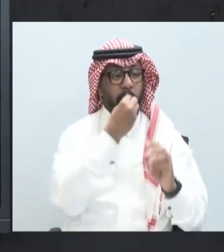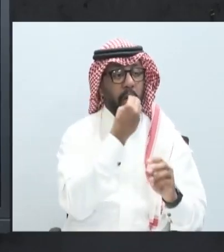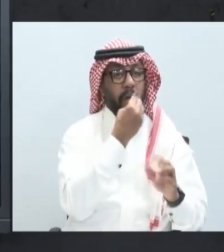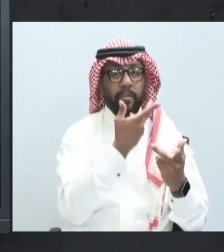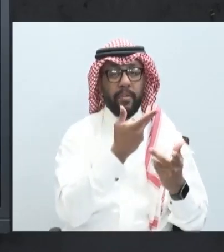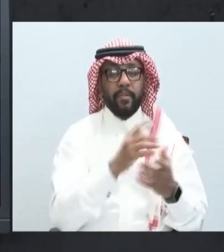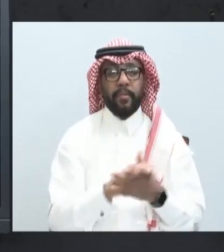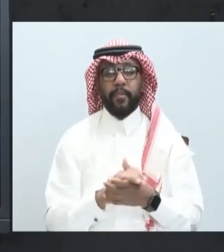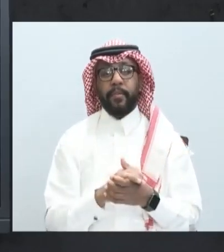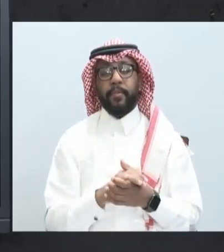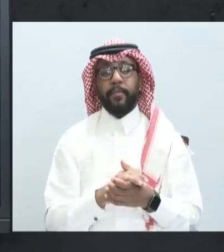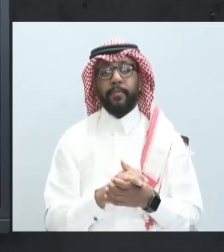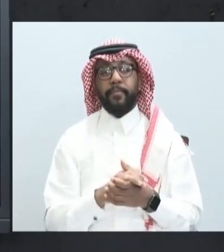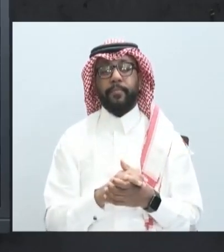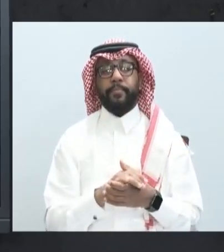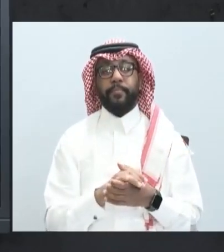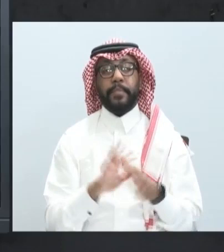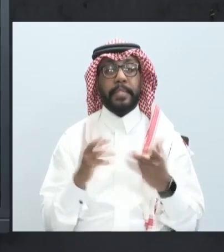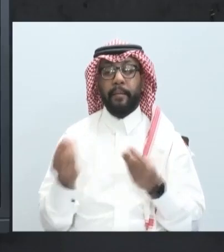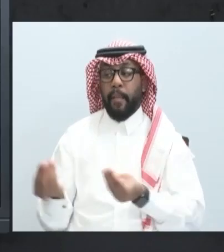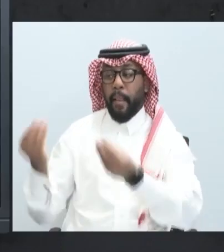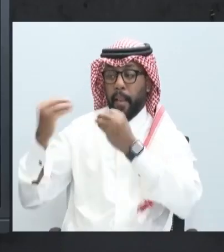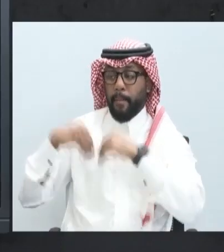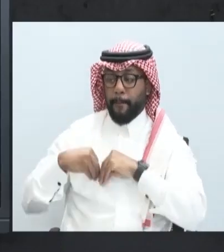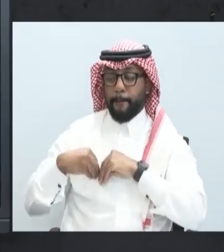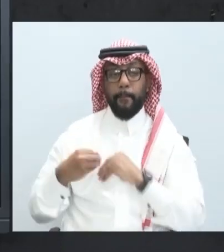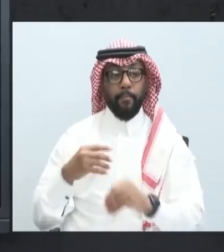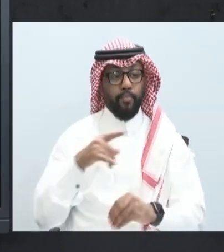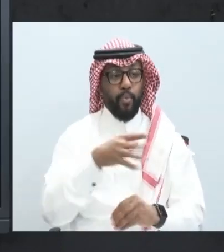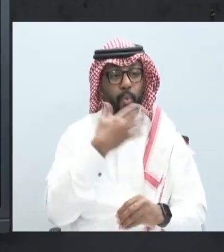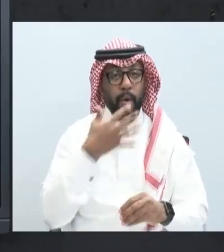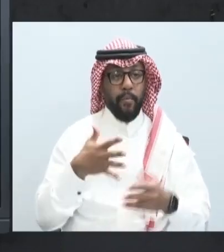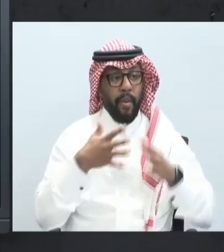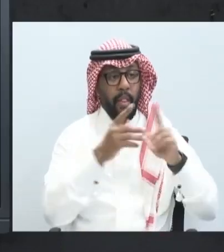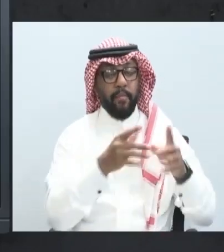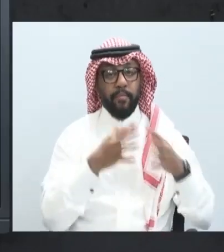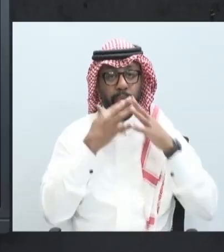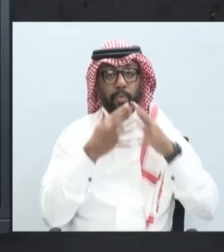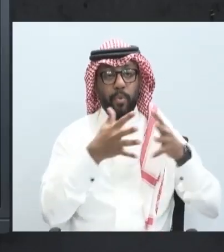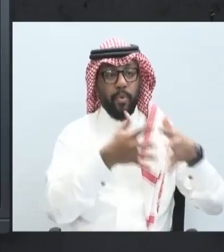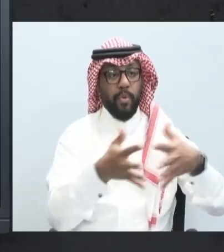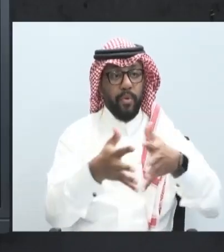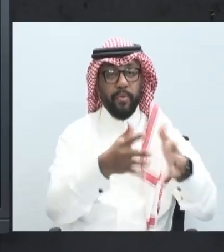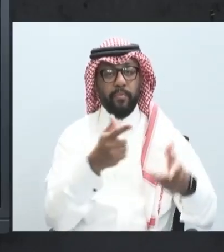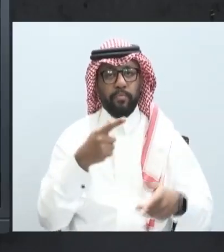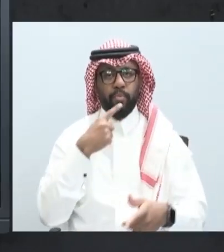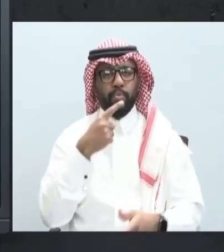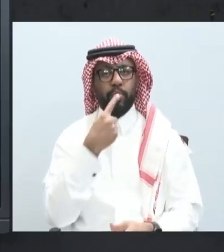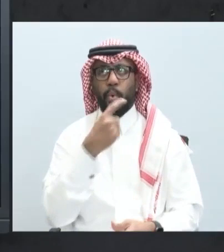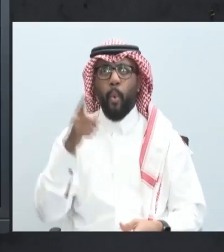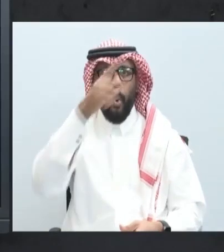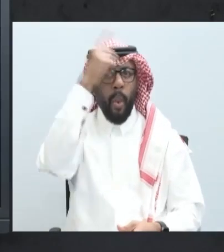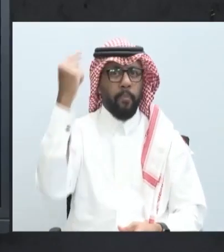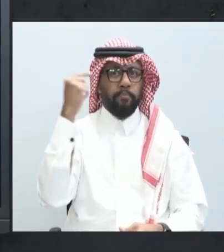كيف يستطيع ان ينقل الثلاثه الى الضفه الاخرى وهذا سؤال او لغز متداول كثيرا